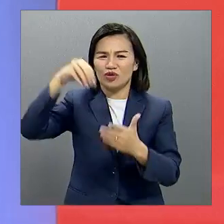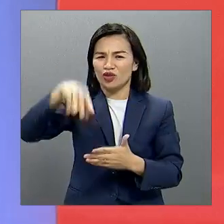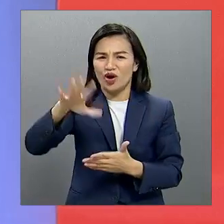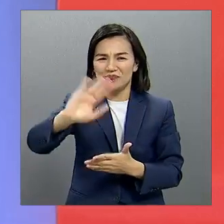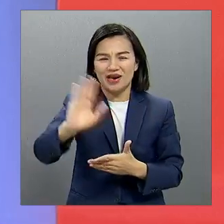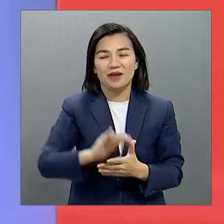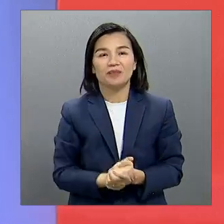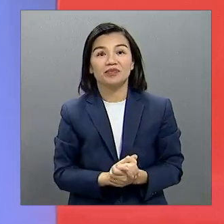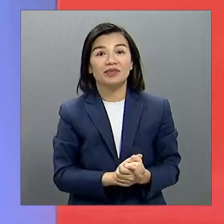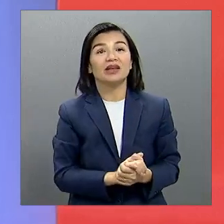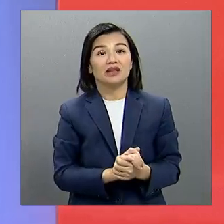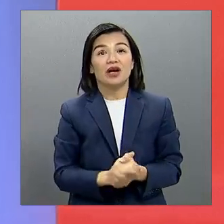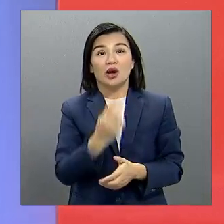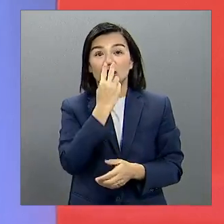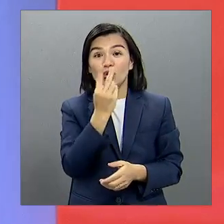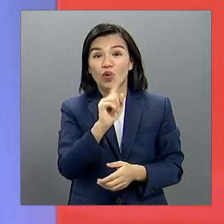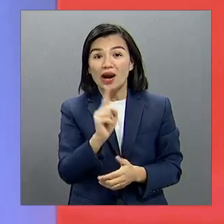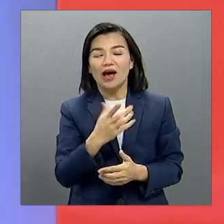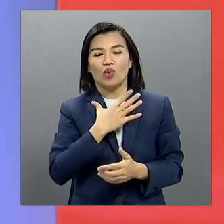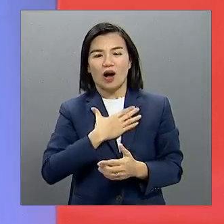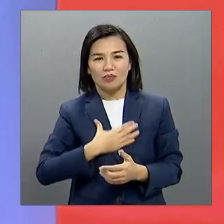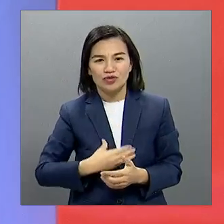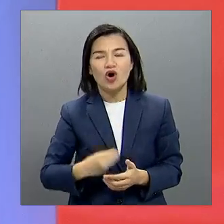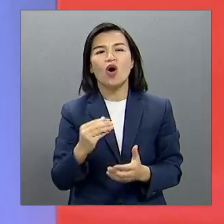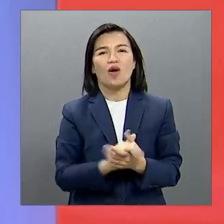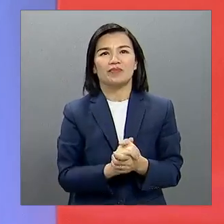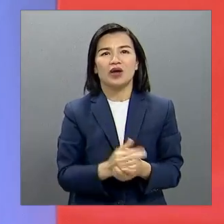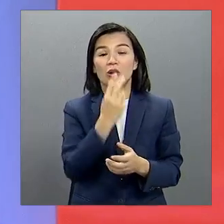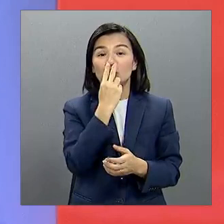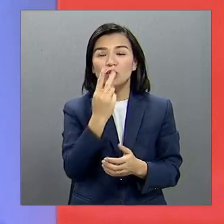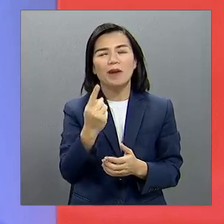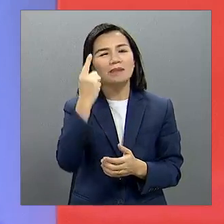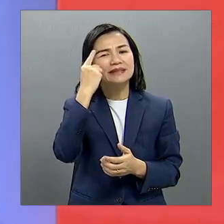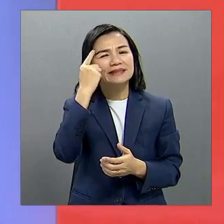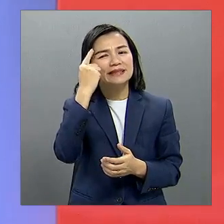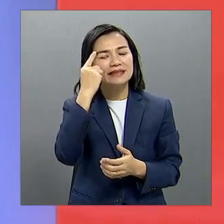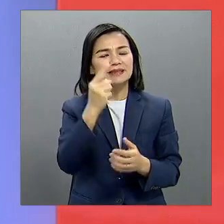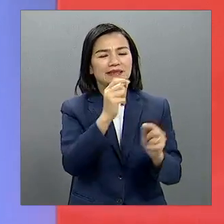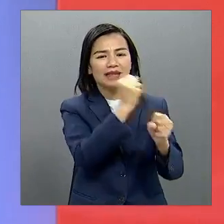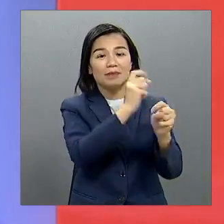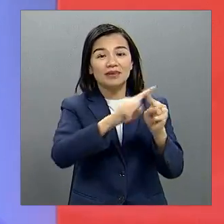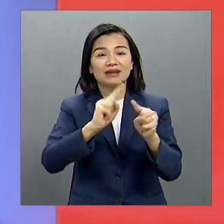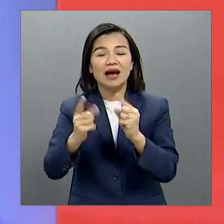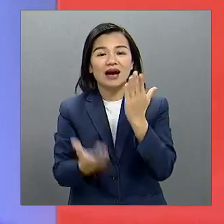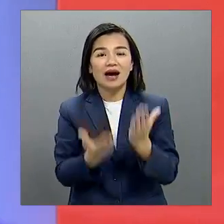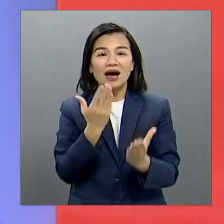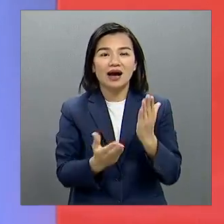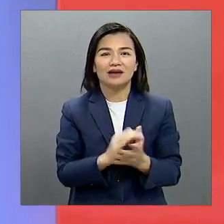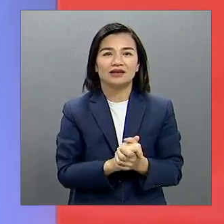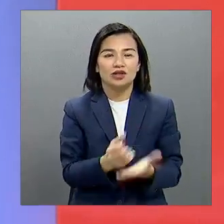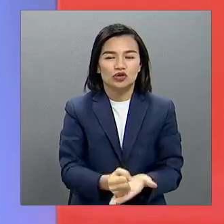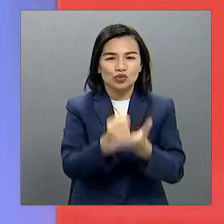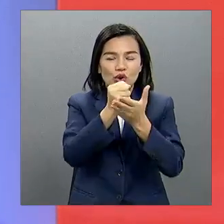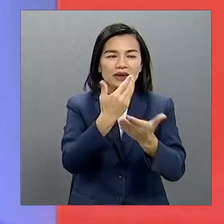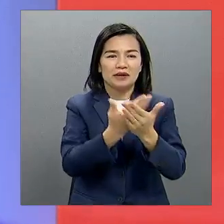การต่อยอดจากความชอบแล้วเอาไปสร้างสรรค์เป็นผลงานอะไรบางอย่างบางครั้งเองอาจจะทำให้สามารถเกิดรายได้ขึ้นมาอย่าง